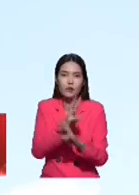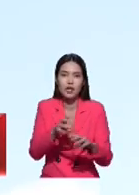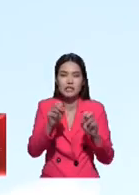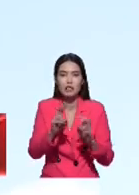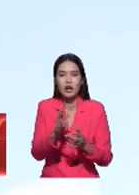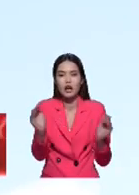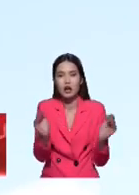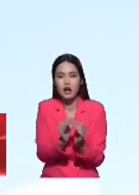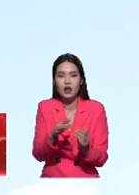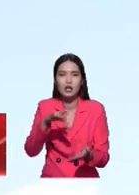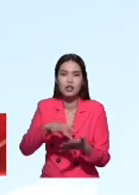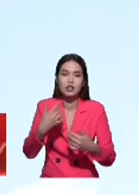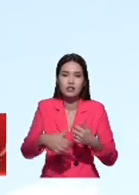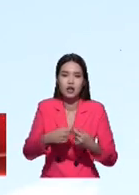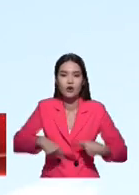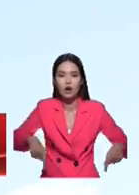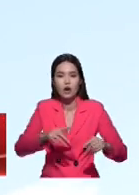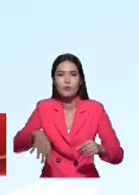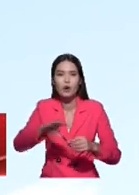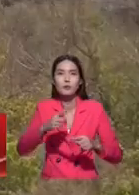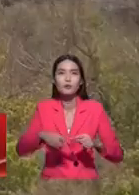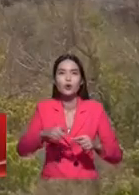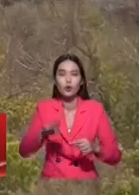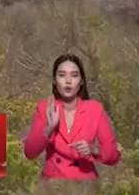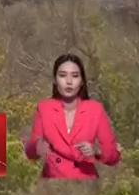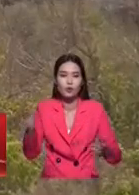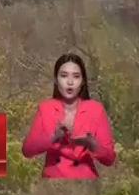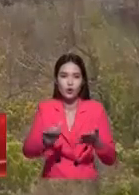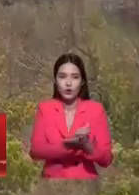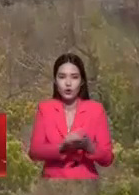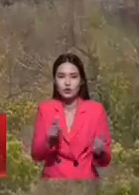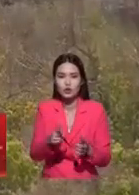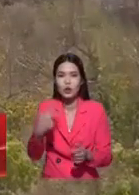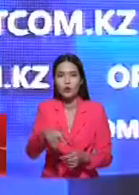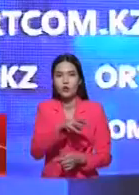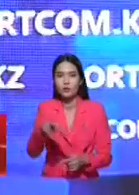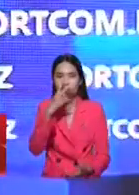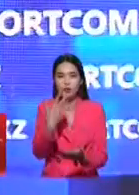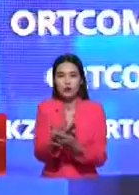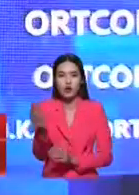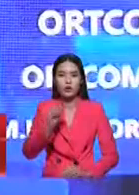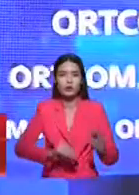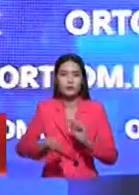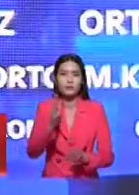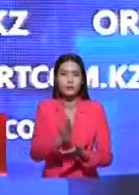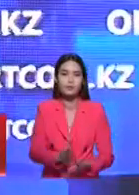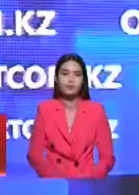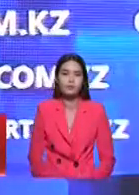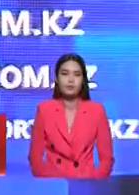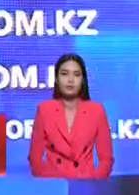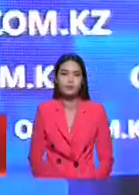6 сандық сенсор орнатылып қойған. Тағы 4-еуі жақын арада қойылады. Жобаның құны шамамен 30 миллион теңгені құрайды.